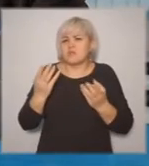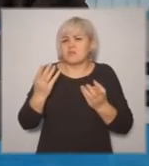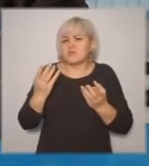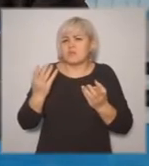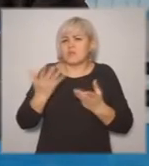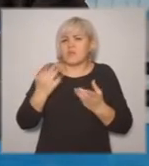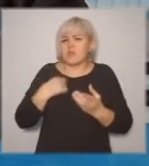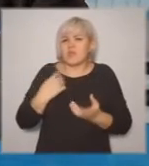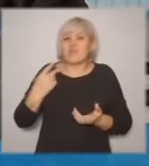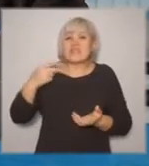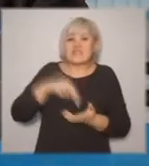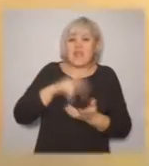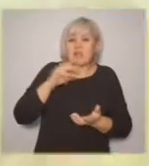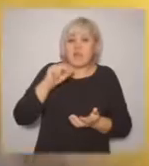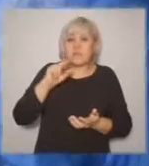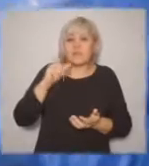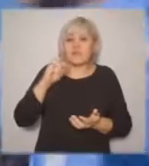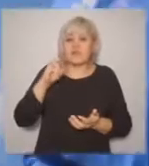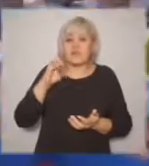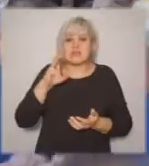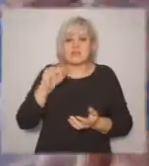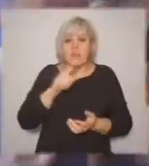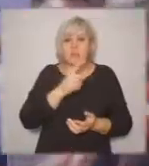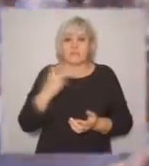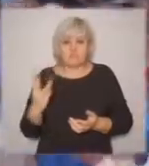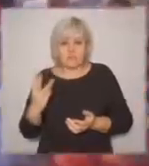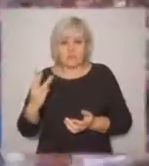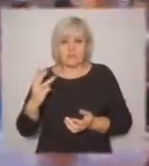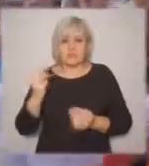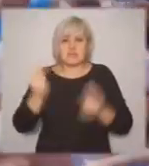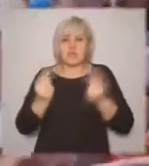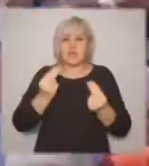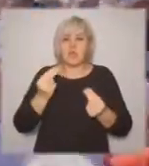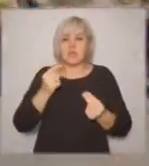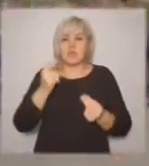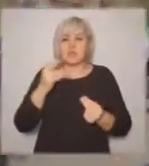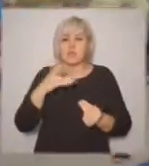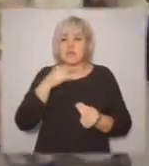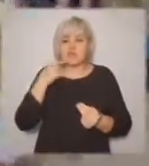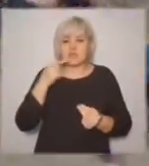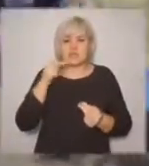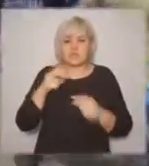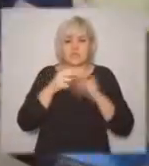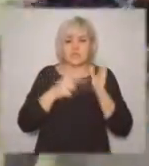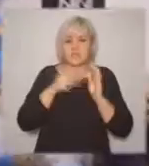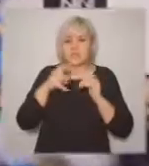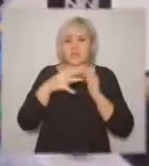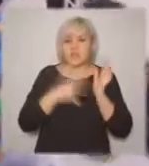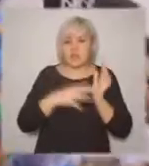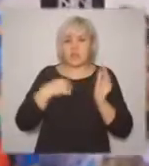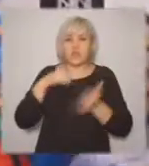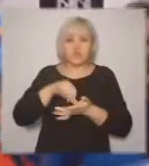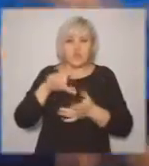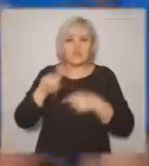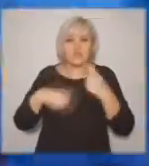Это экстремальный забег. Вот из наших ребят, из слепых, пока только я один участвовал. В этом году